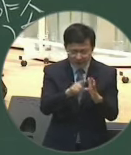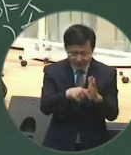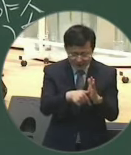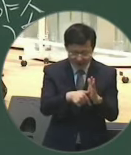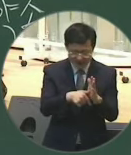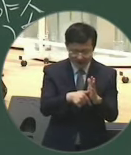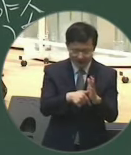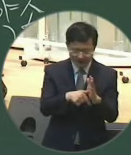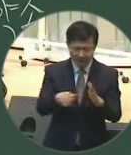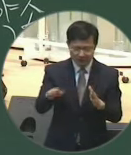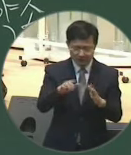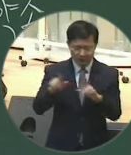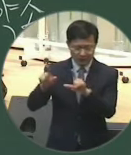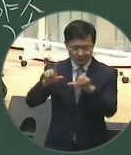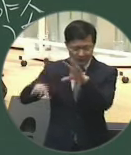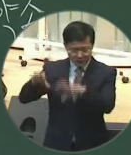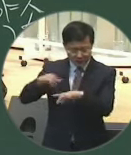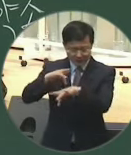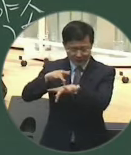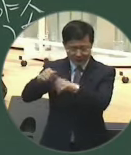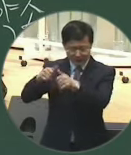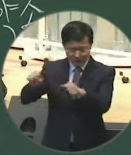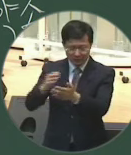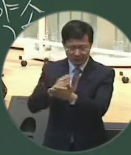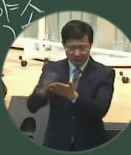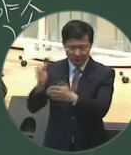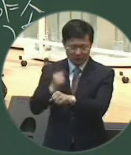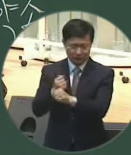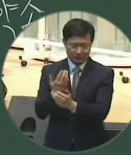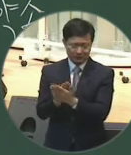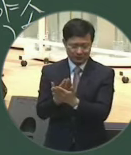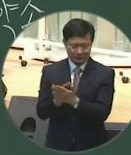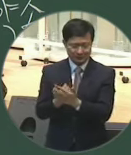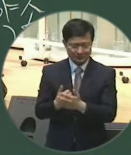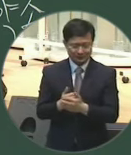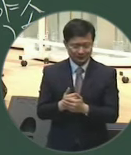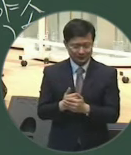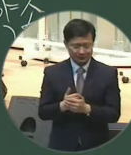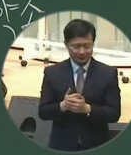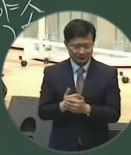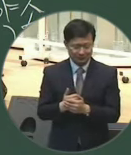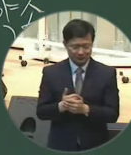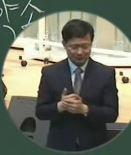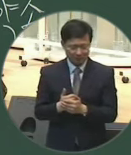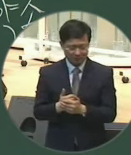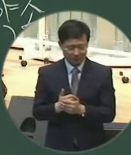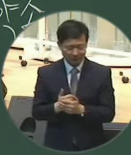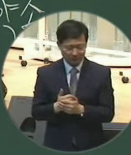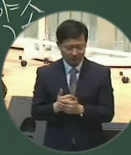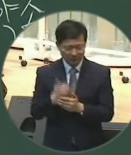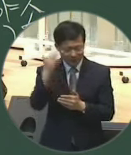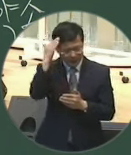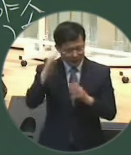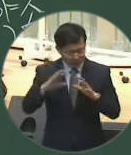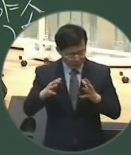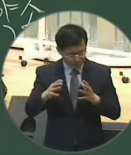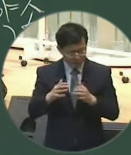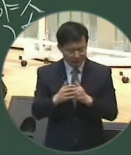시간에 우리 현장의 흑암이 결박되게 하옵소서. At this time, may all the forces of darkness in our fields be bound.